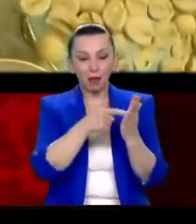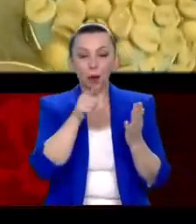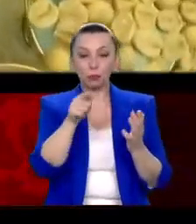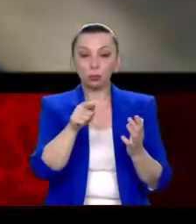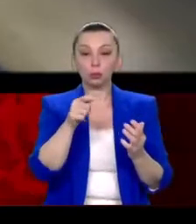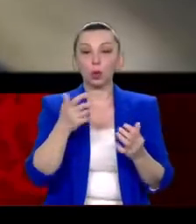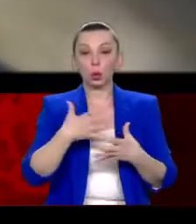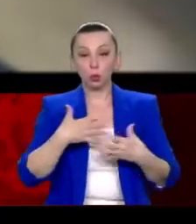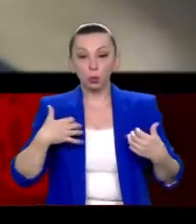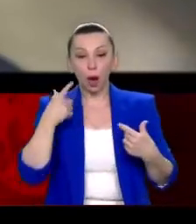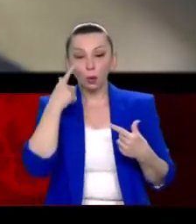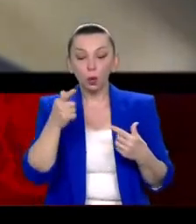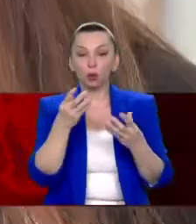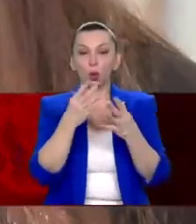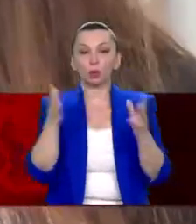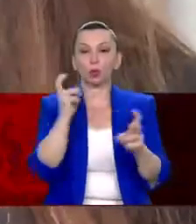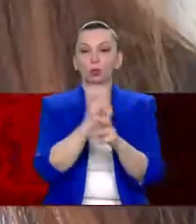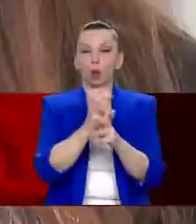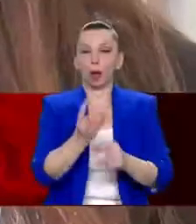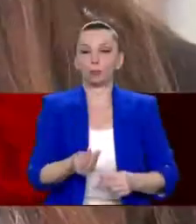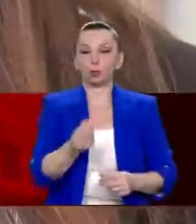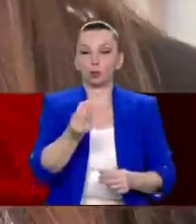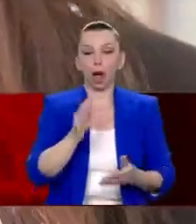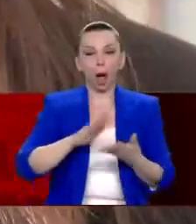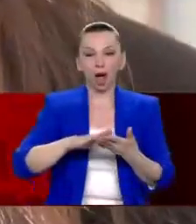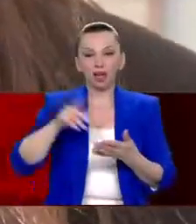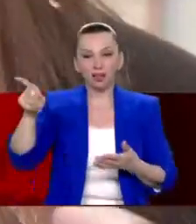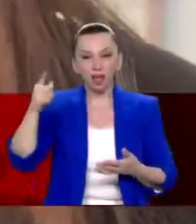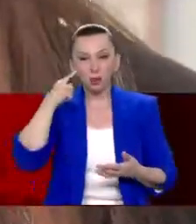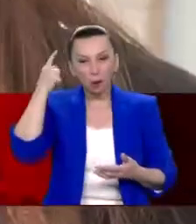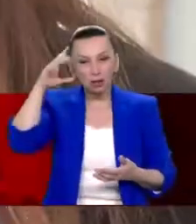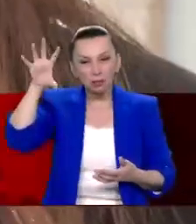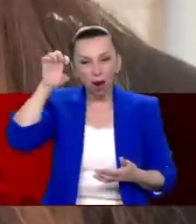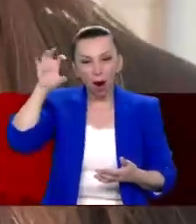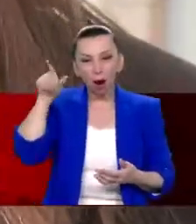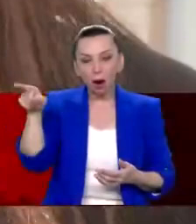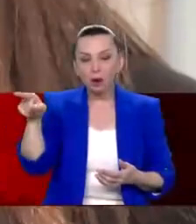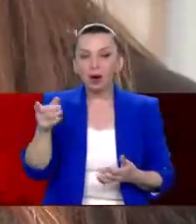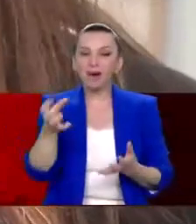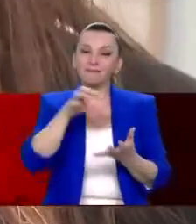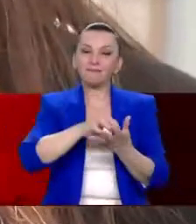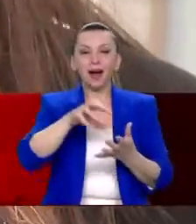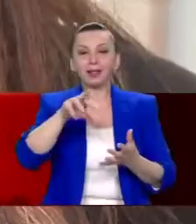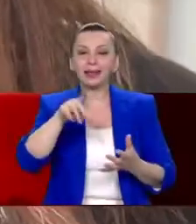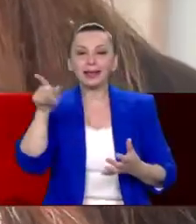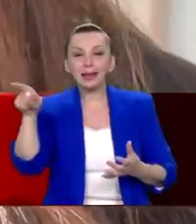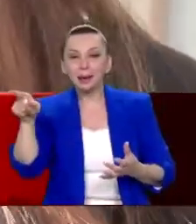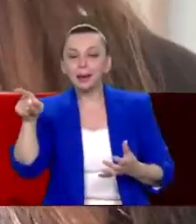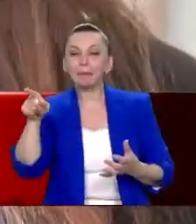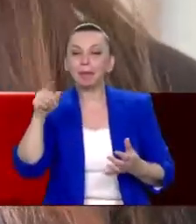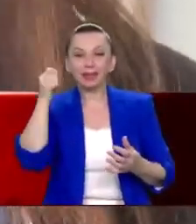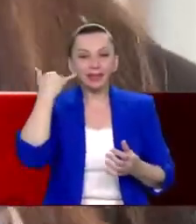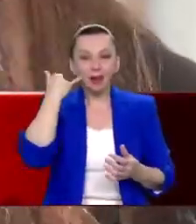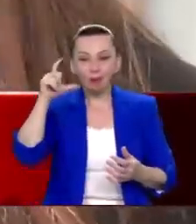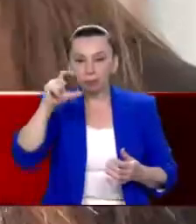açısından da çeşitli sorunları yol açabilmekte. Arkadaşlarımın başına geldi. Hani sanki falcıymış gibi. Hani para gönderip aslında